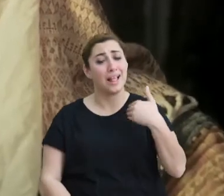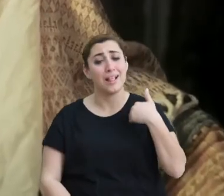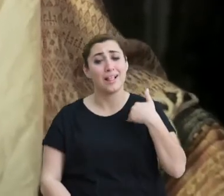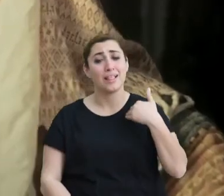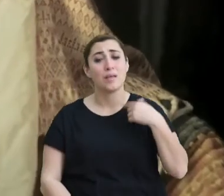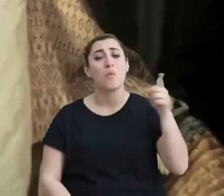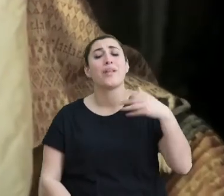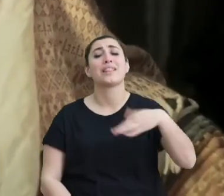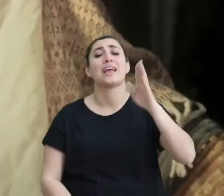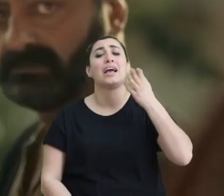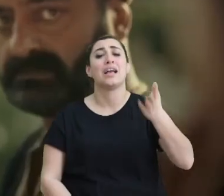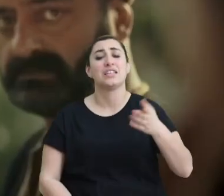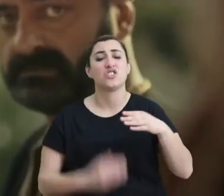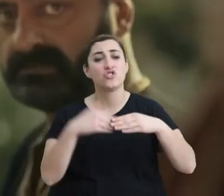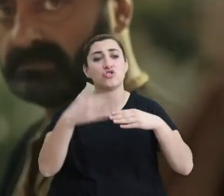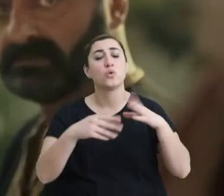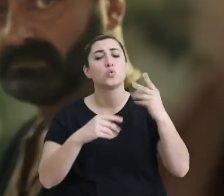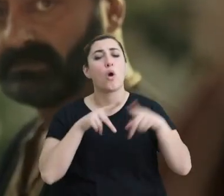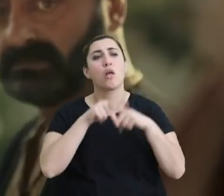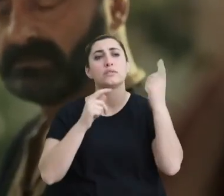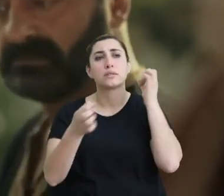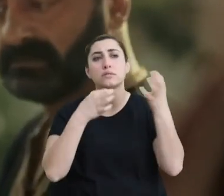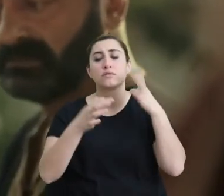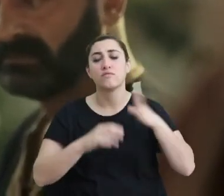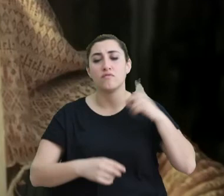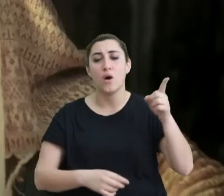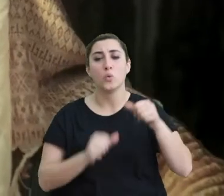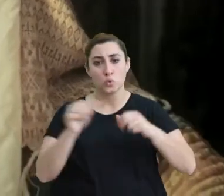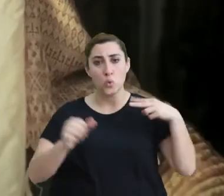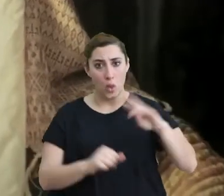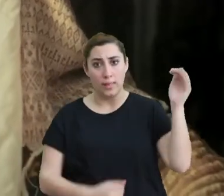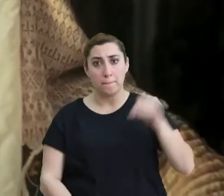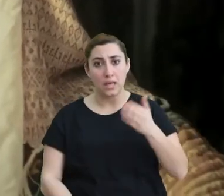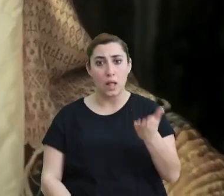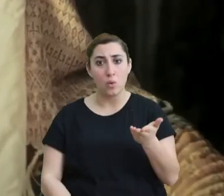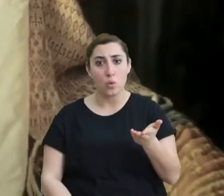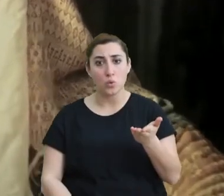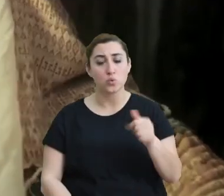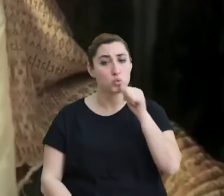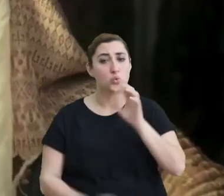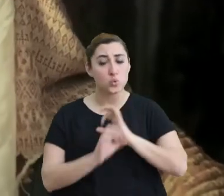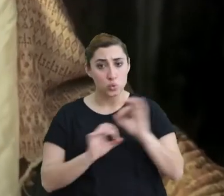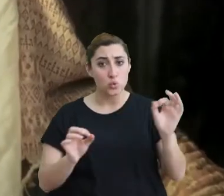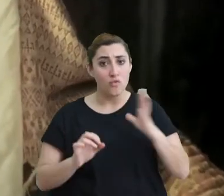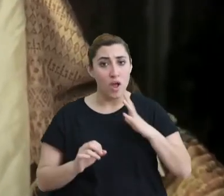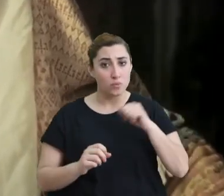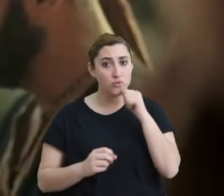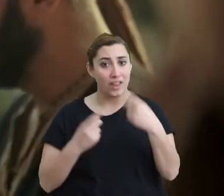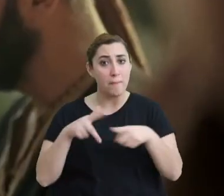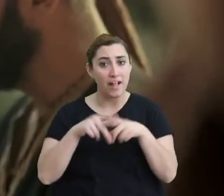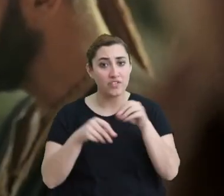zaten. O değilsin. Dışarıda çok at var. Uzun yoldan mı gelirsiniz? Susuz mudur